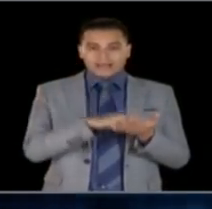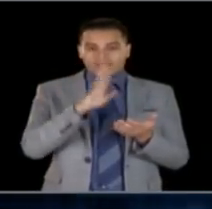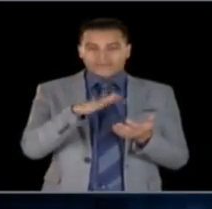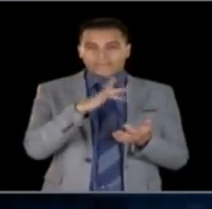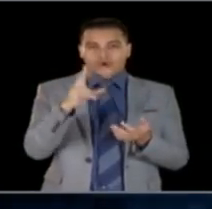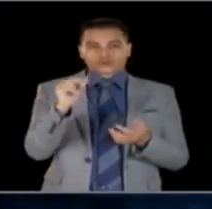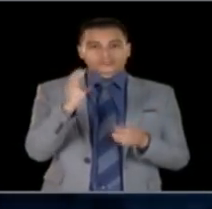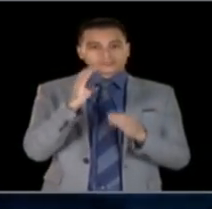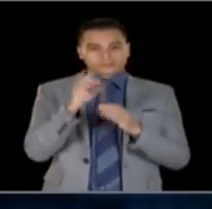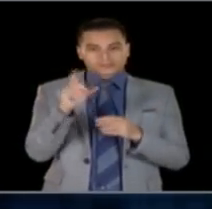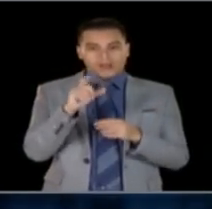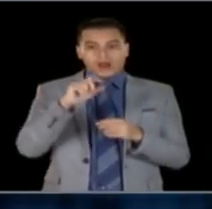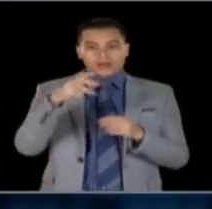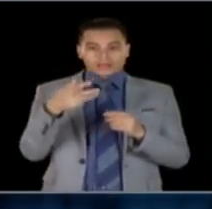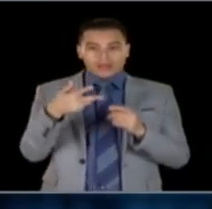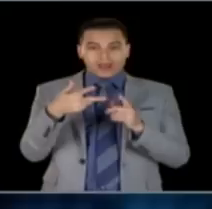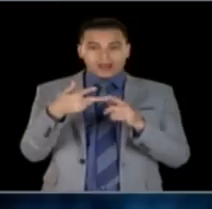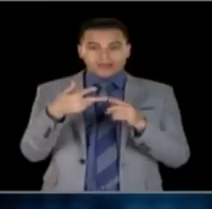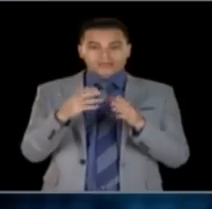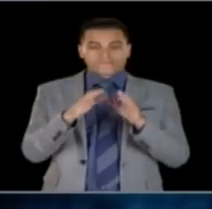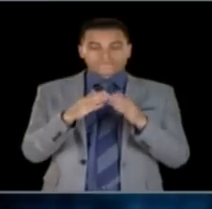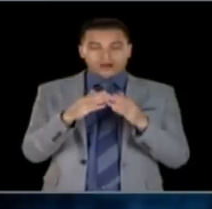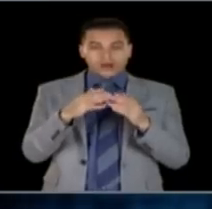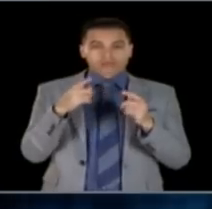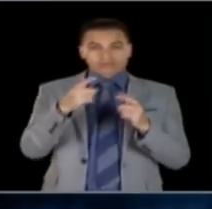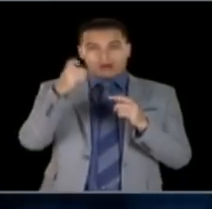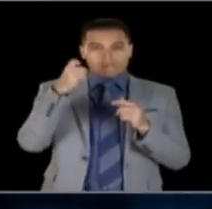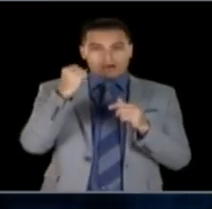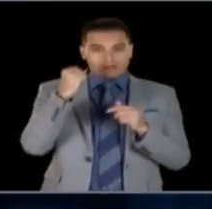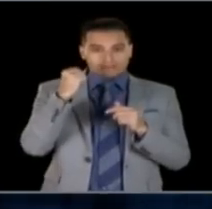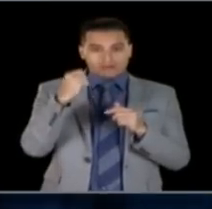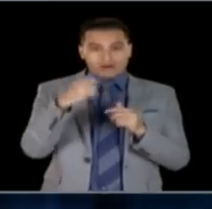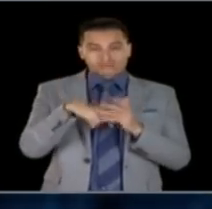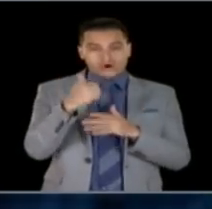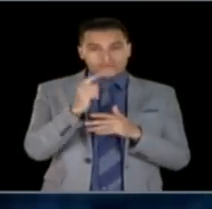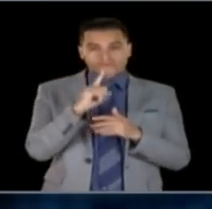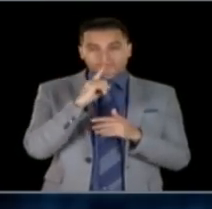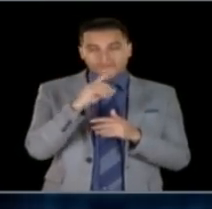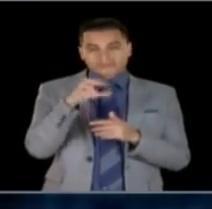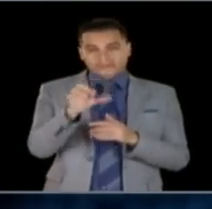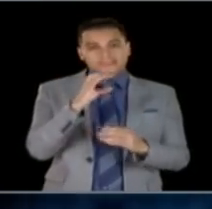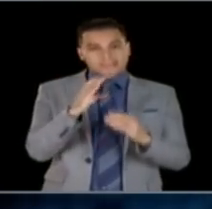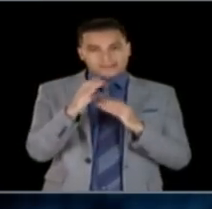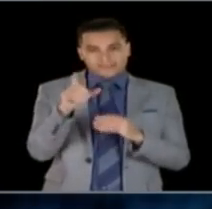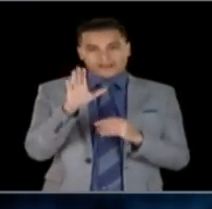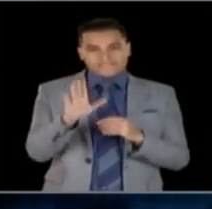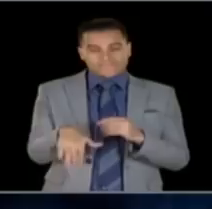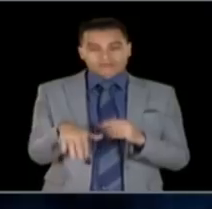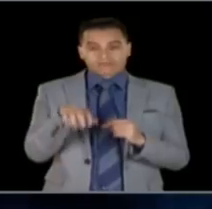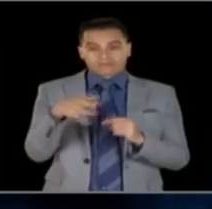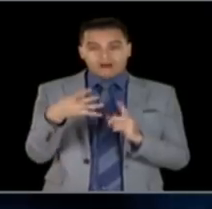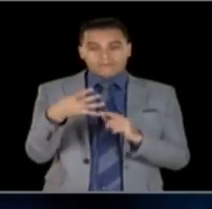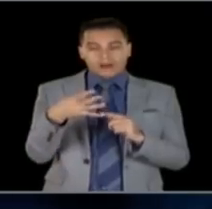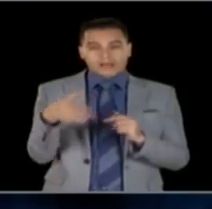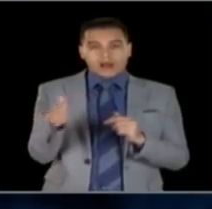صحيحة. في المركز الثالث فريق الضربة القاضية مفيش نقاط و90 نقطة إجابات صحيحة. في